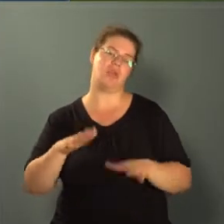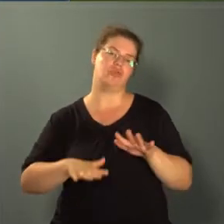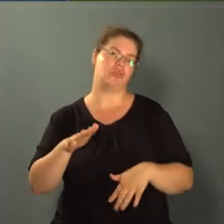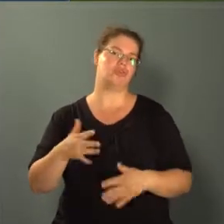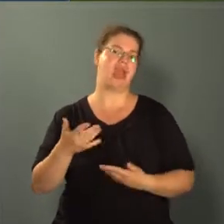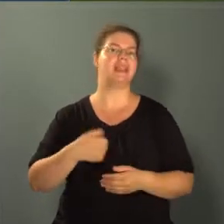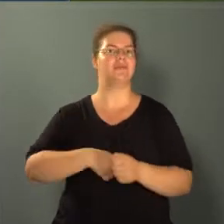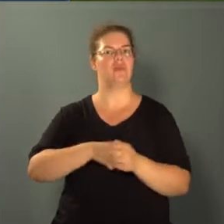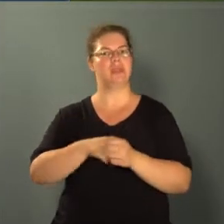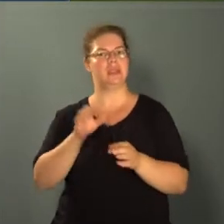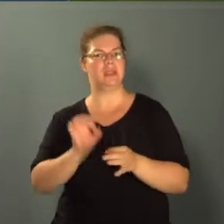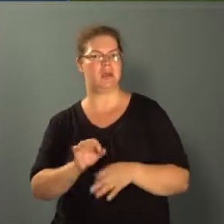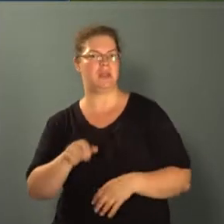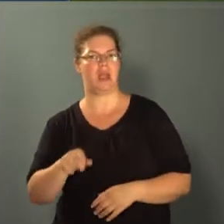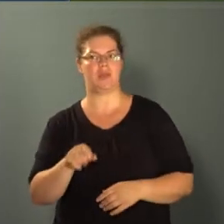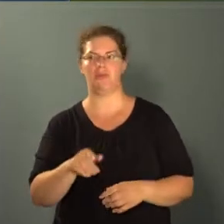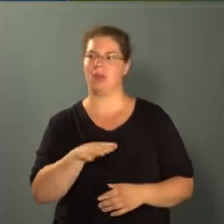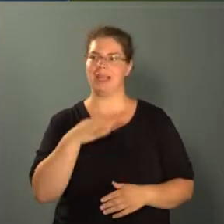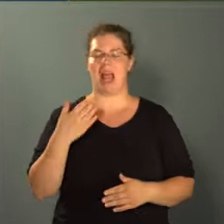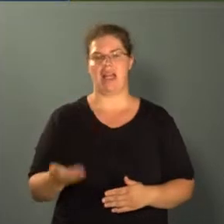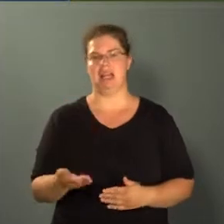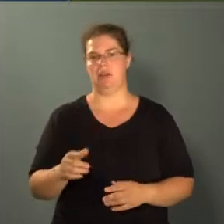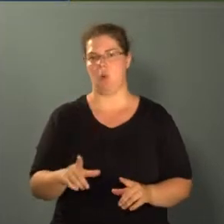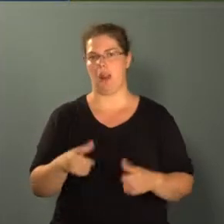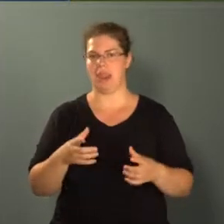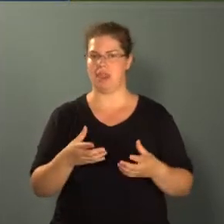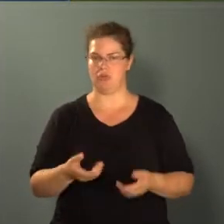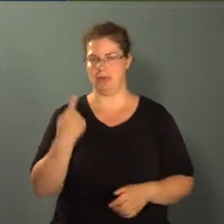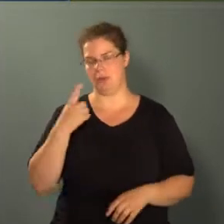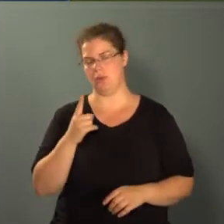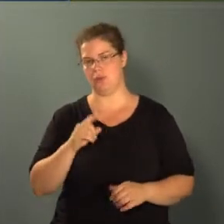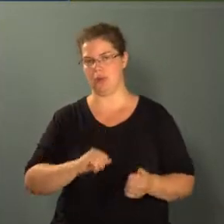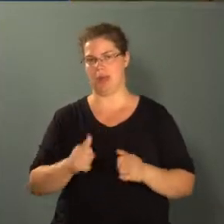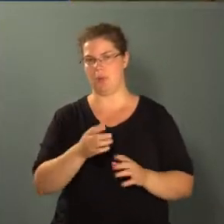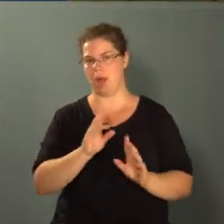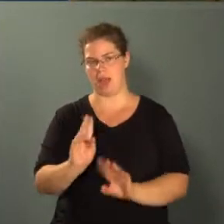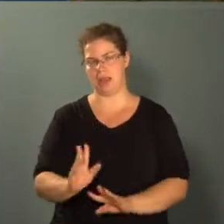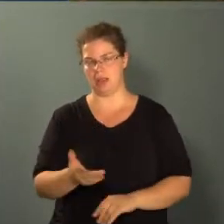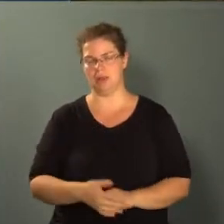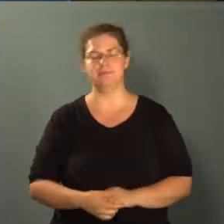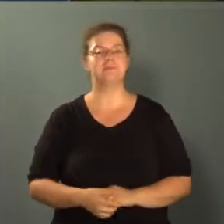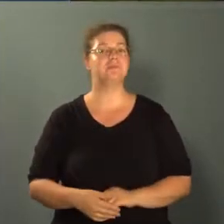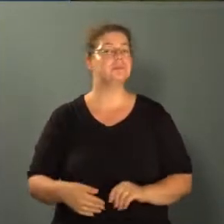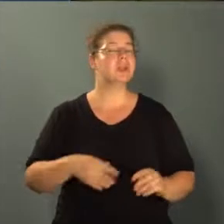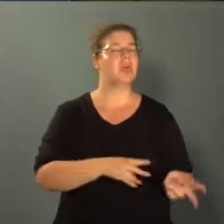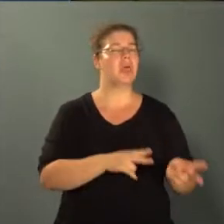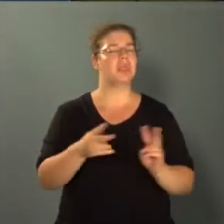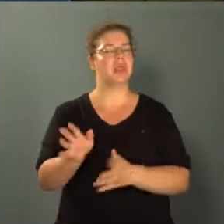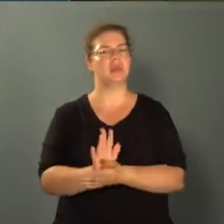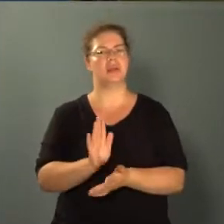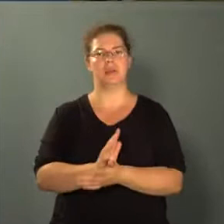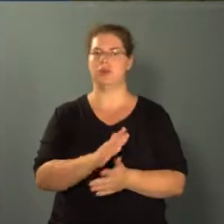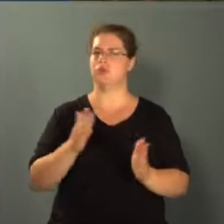soroksári foci történetet, azoknak kielégítő létesítményt tudjunk előállítani. Az átigazolási